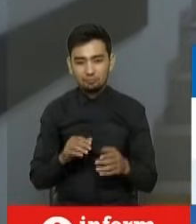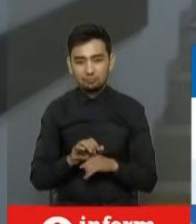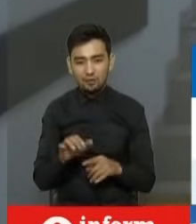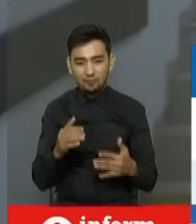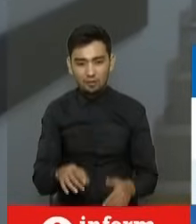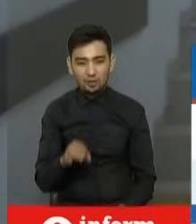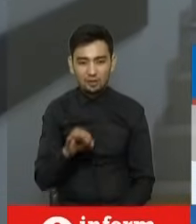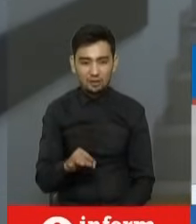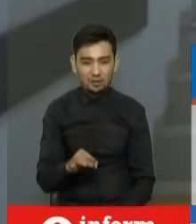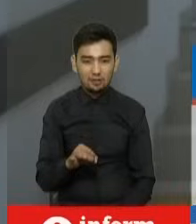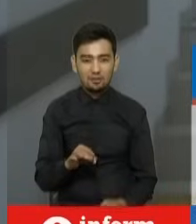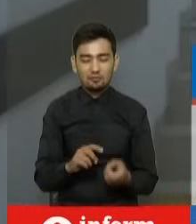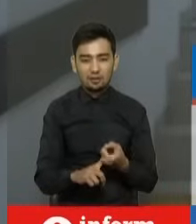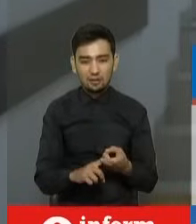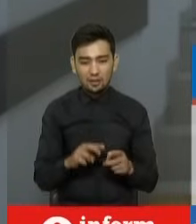принятию соответствующих мер.